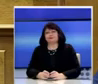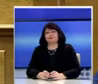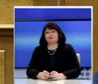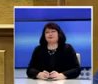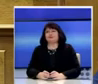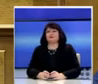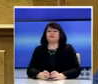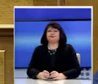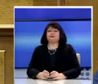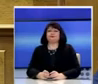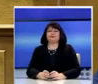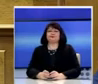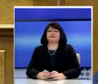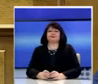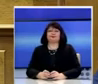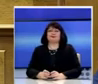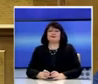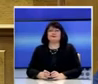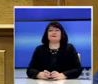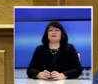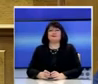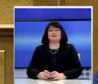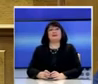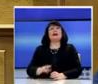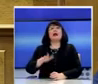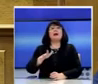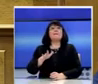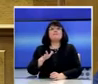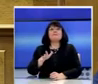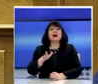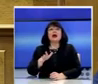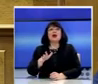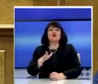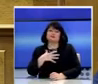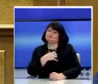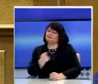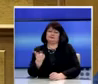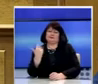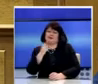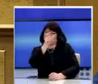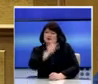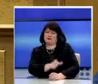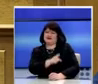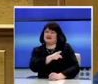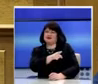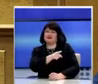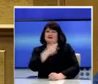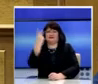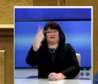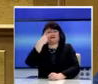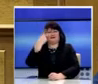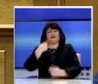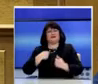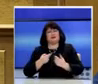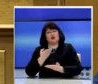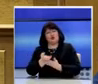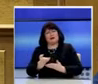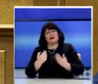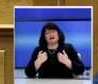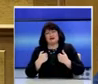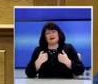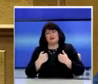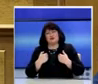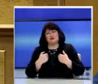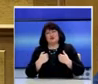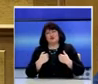Αλλά μάλλον είστε και εδώ εξαιρετικά αναξιόπιστος να καταγγέλλετε μια πρόταση